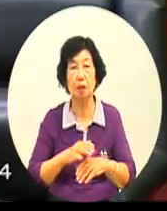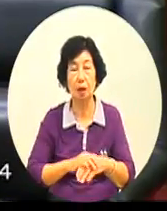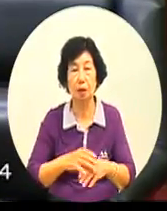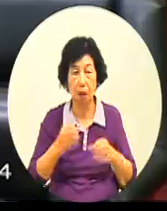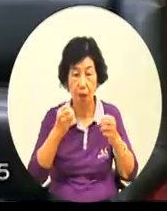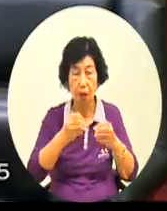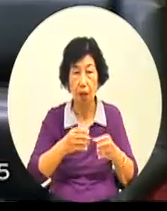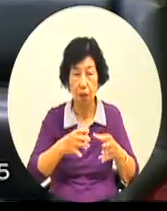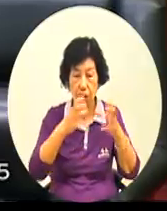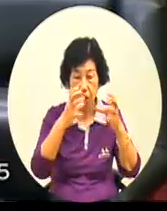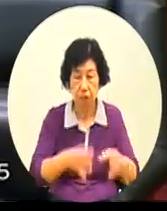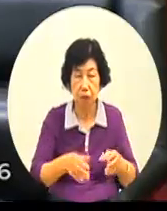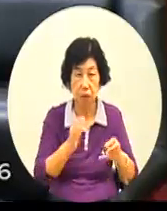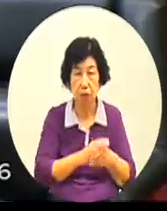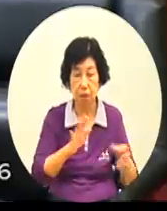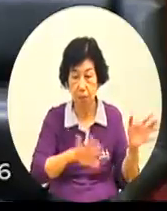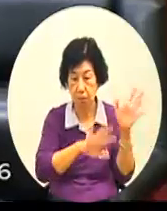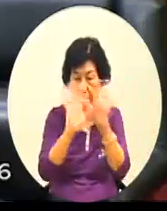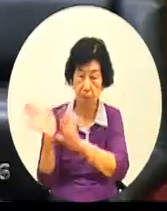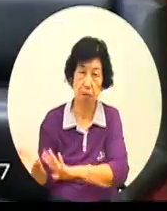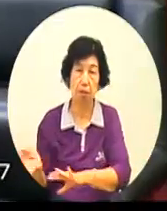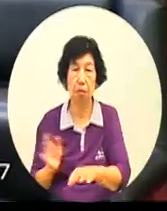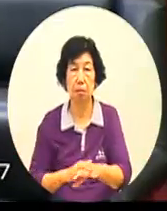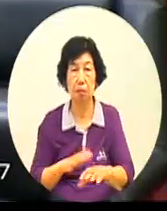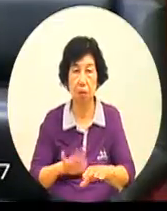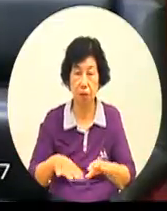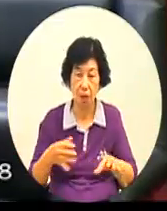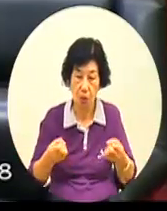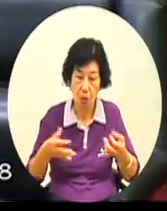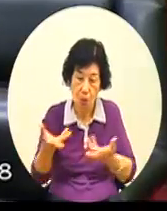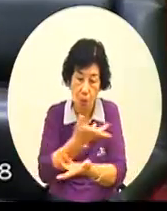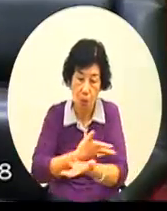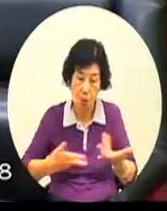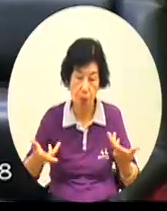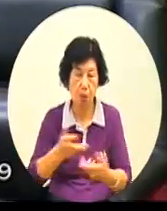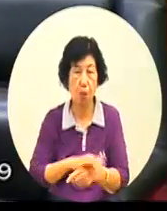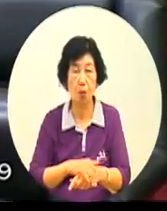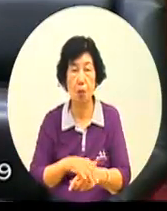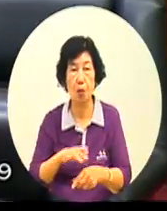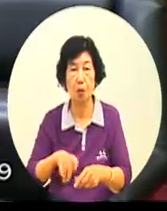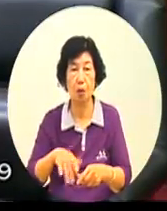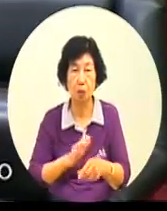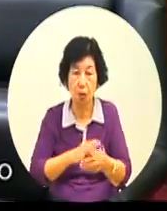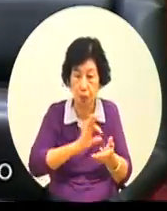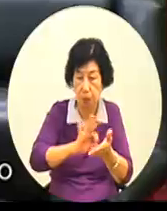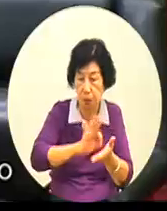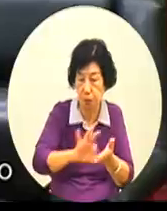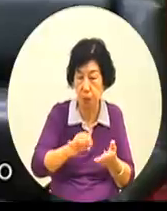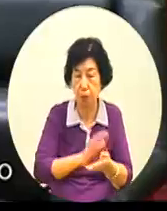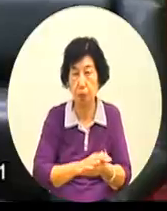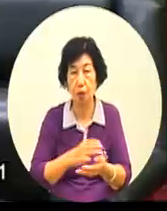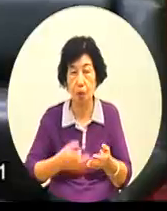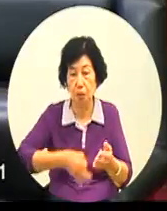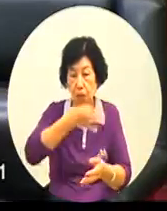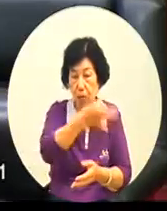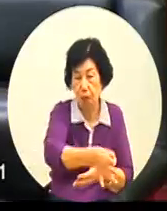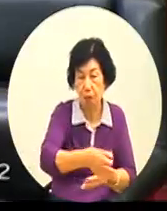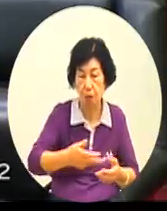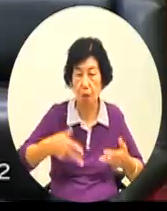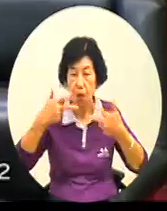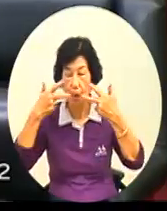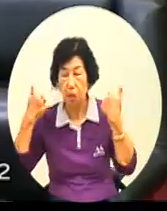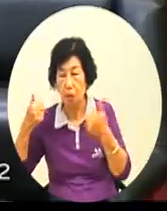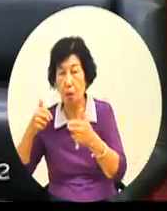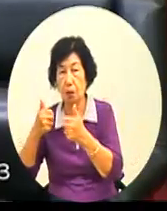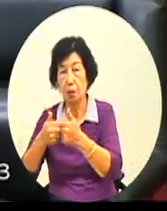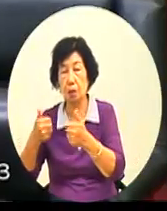费，你们为什么不去做任何的沟通呢？让这项经费该是原民会，该是区公所的